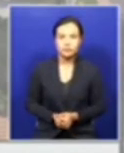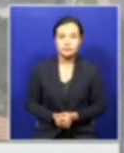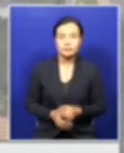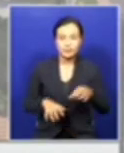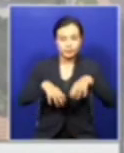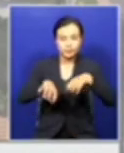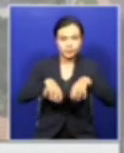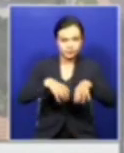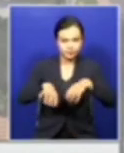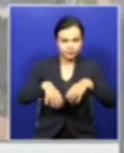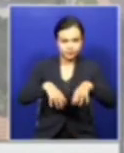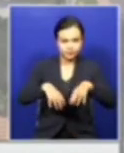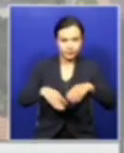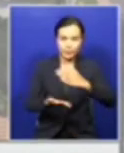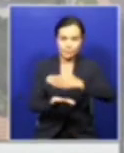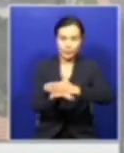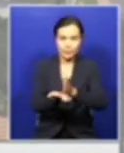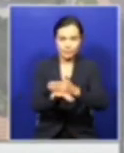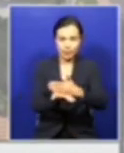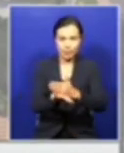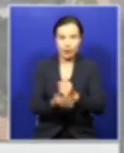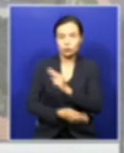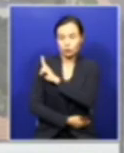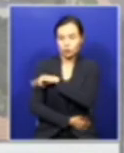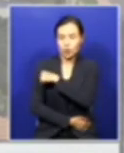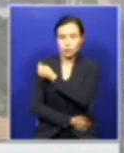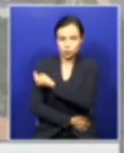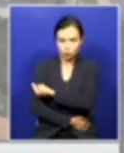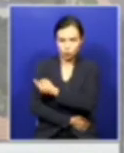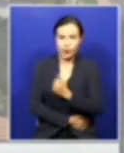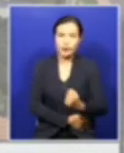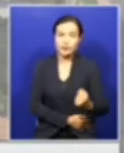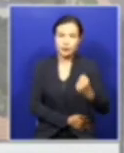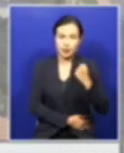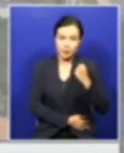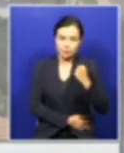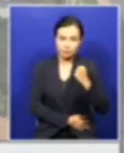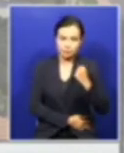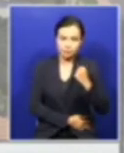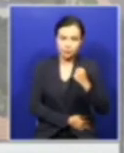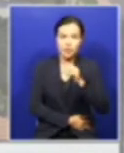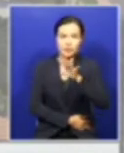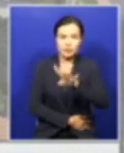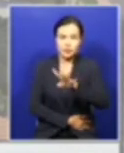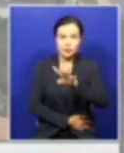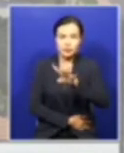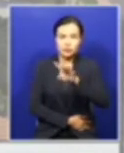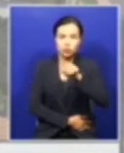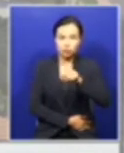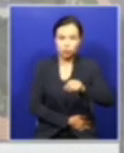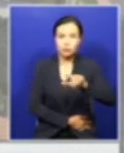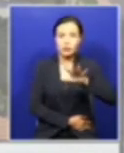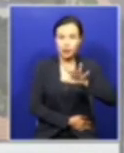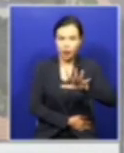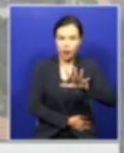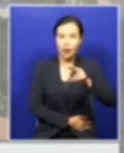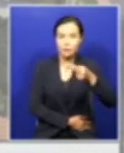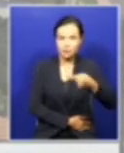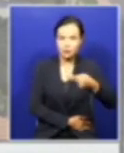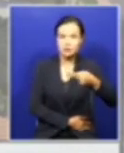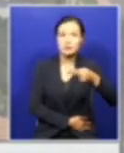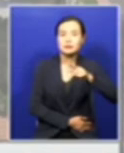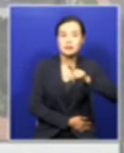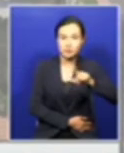รเพื่อระบบสาธารณสุขให้เข้มแข็งเพียงแค่ 4.5 หมื่นล้านบ